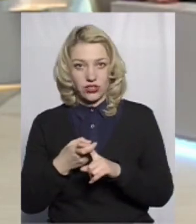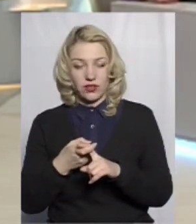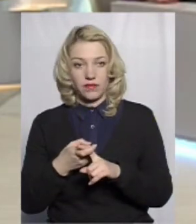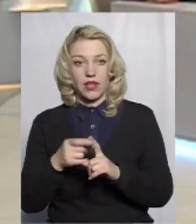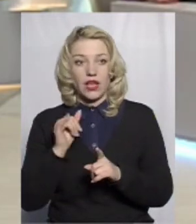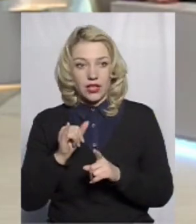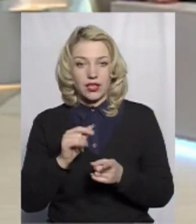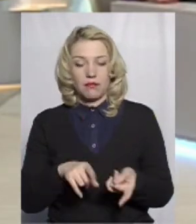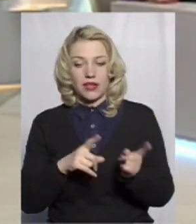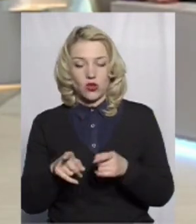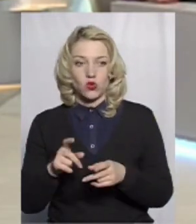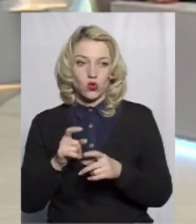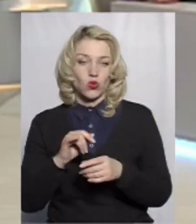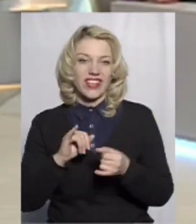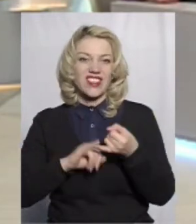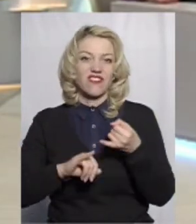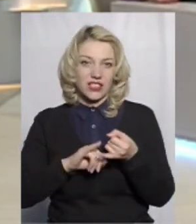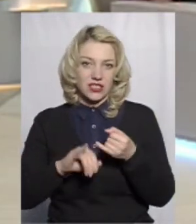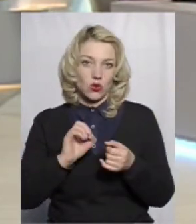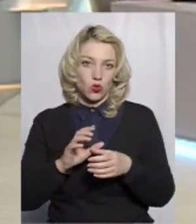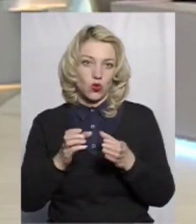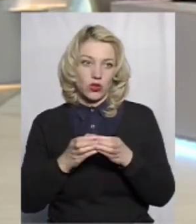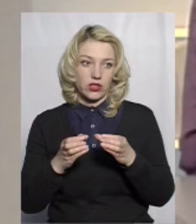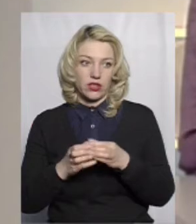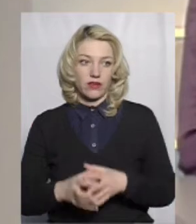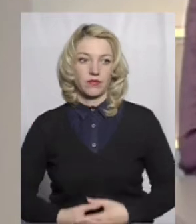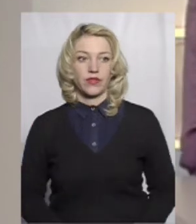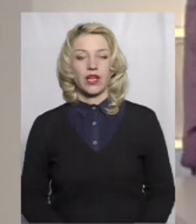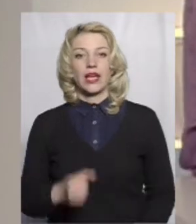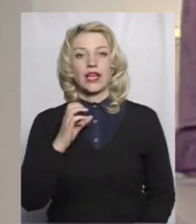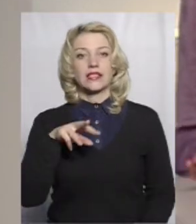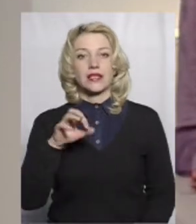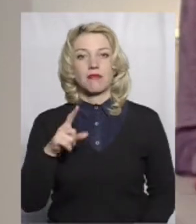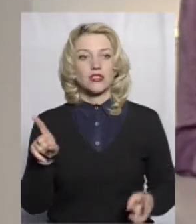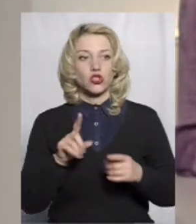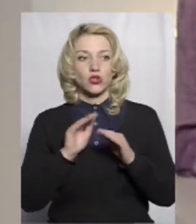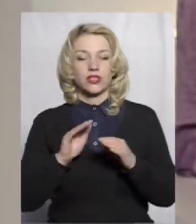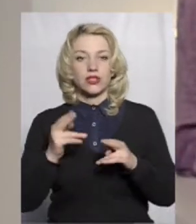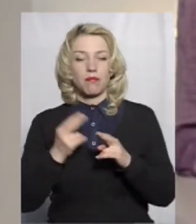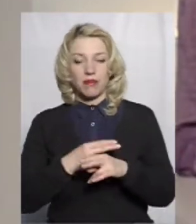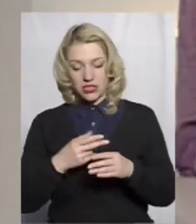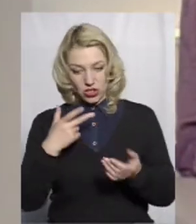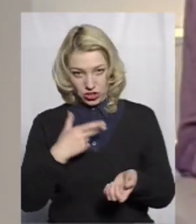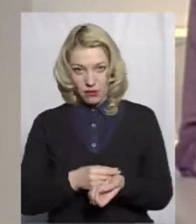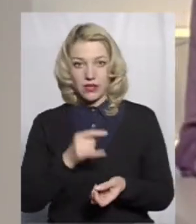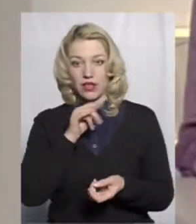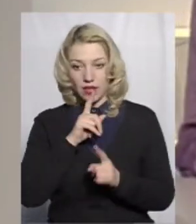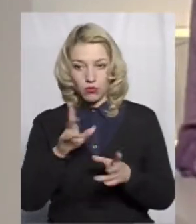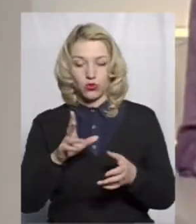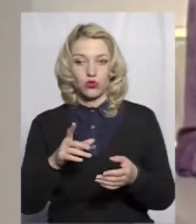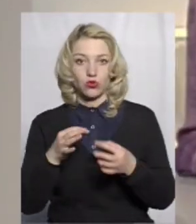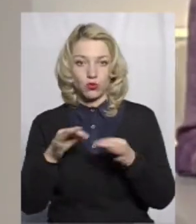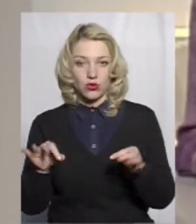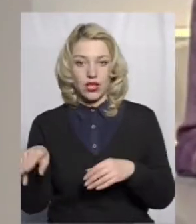зараження і переносу інфекції в колективи. От смски про те, що діти без щеплень не будуть допускатися до навчання, надходили